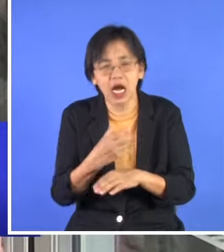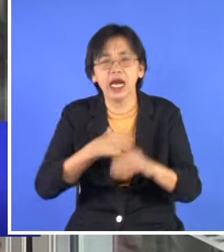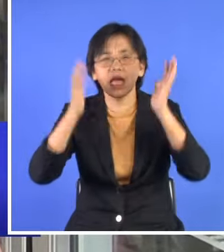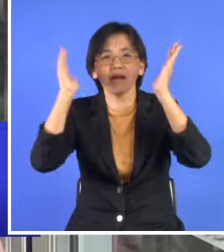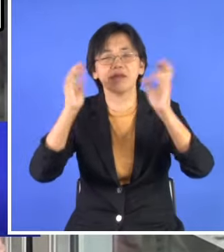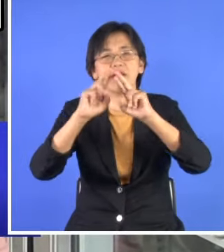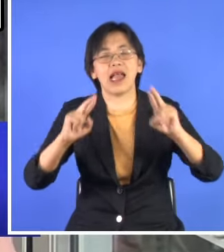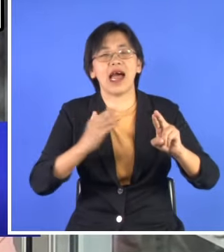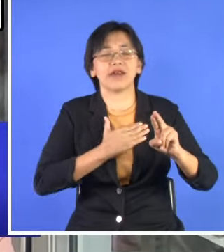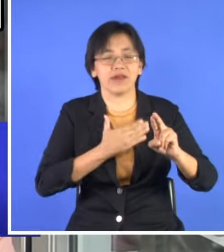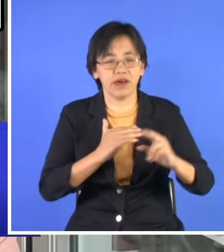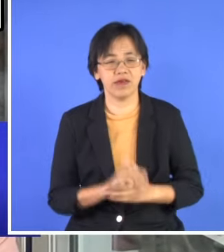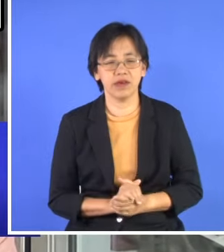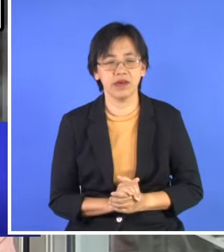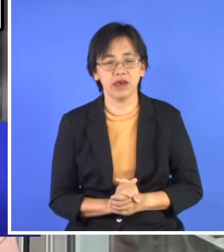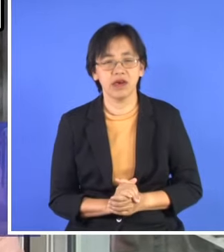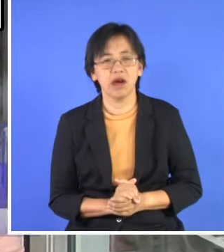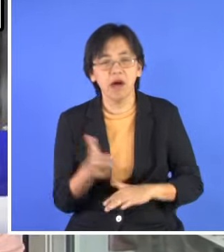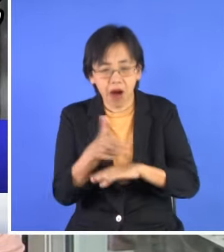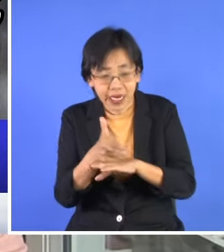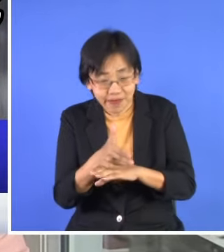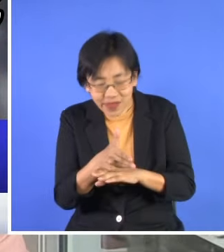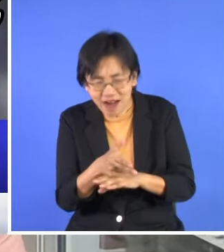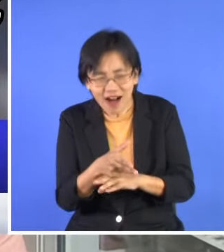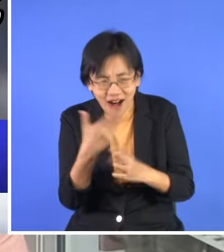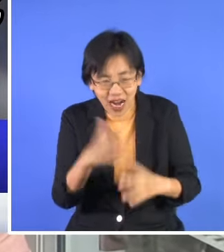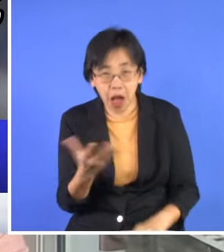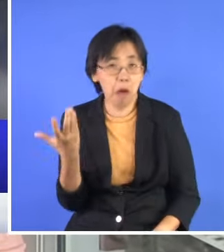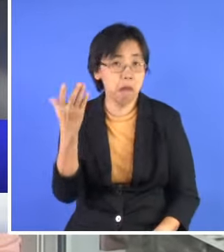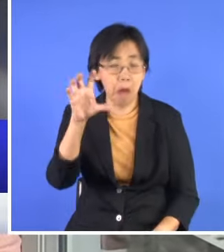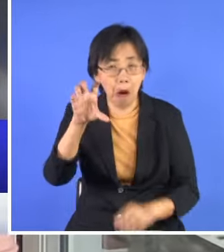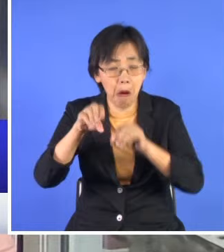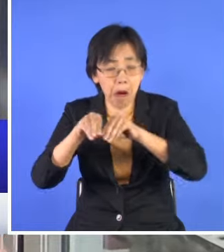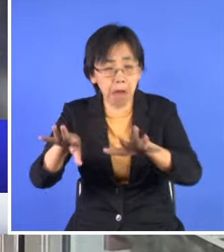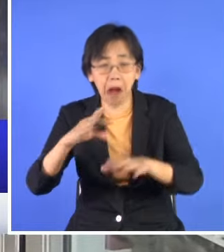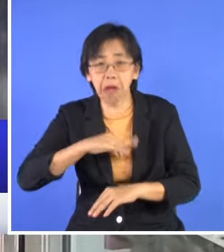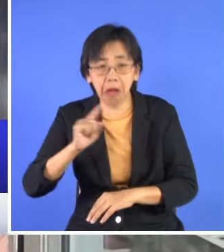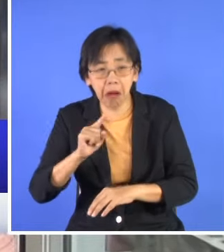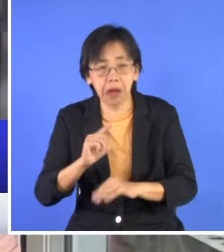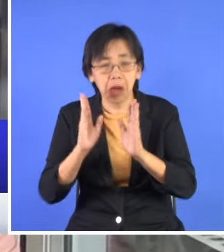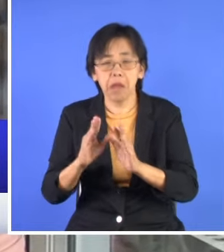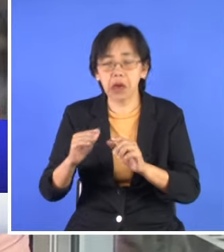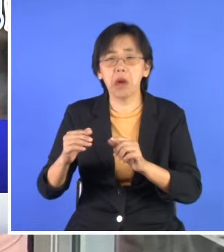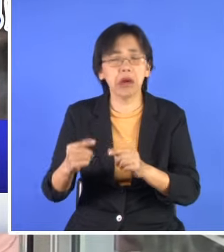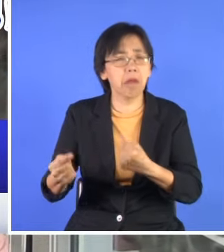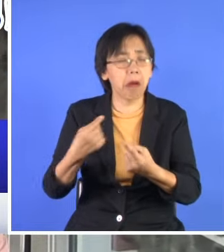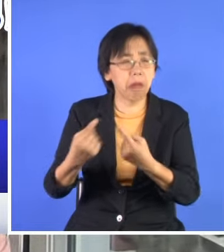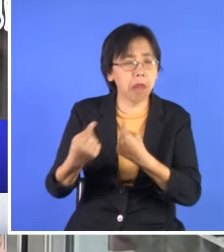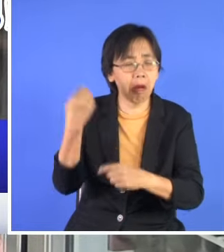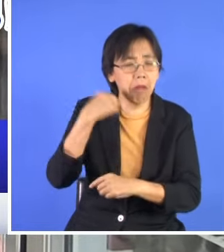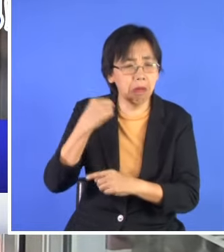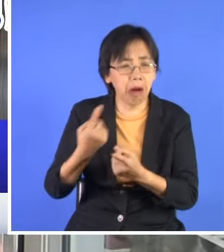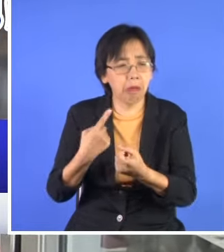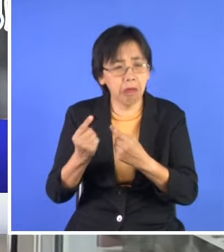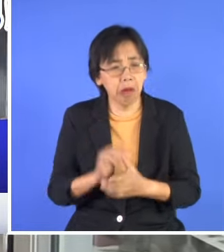ค่ะ หลังจากนำคลิปไปลงในสื่อโซเชียลค่ะผลตอบรับเป็นยังไงบ้างคะ ก็มีคนทักเข้ามาถามเลยว่า